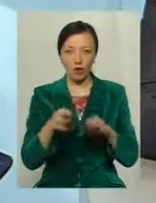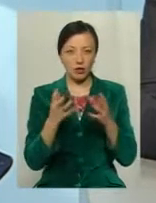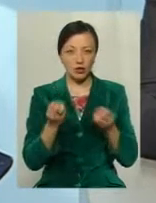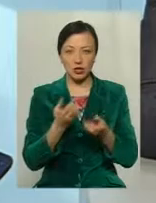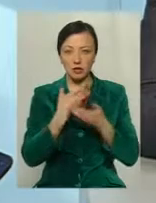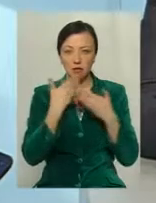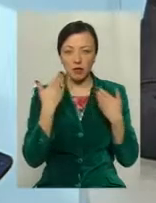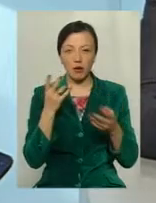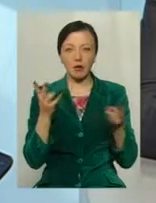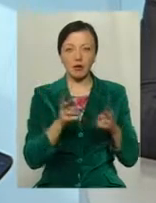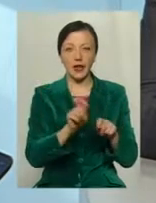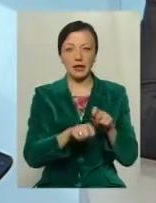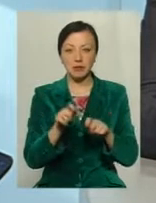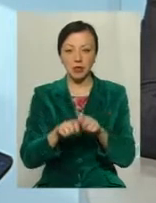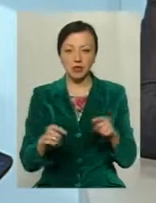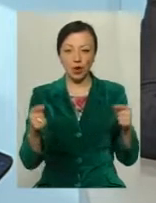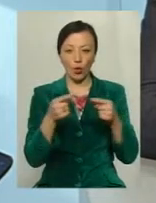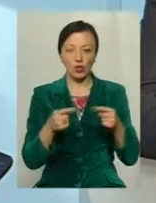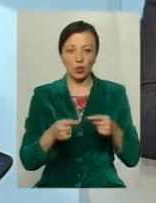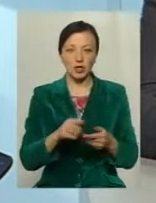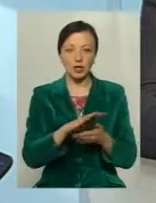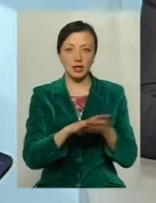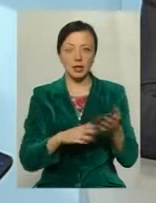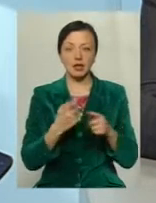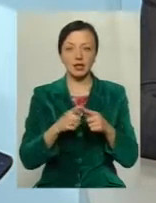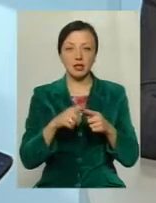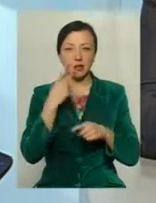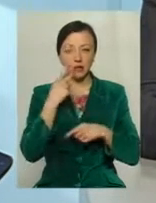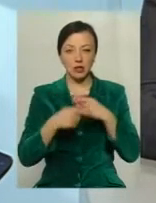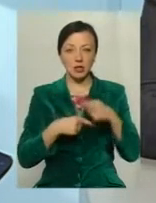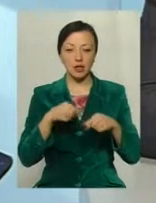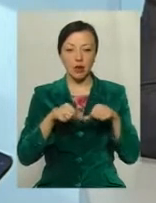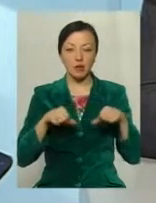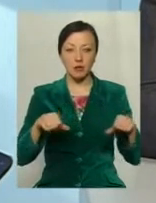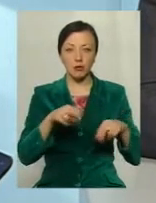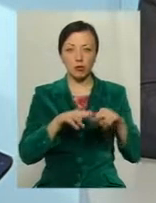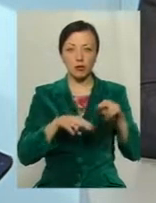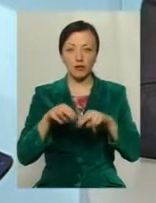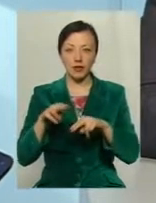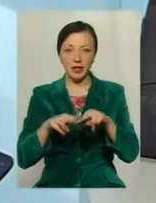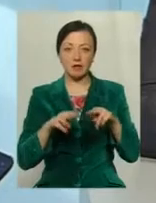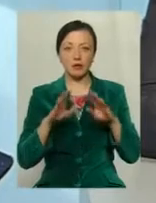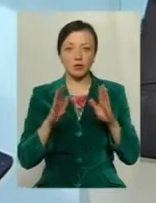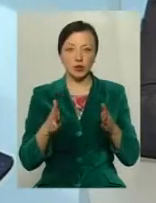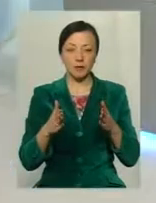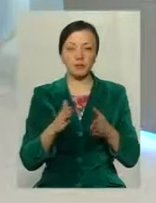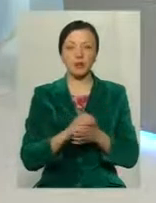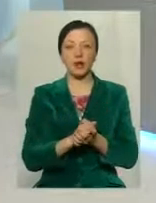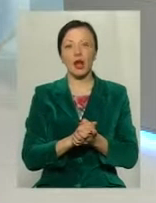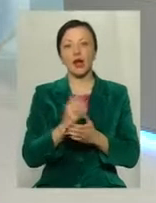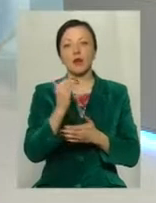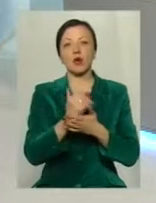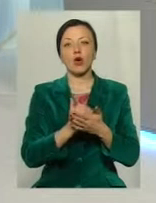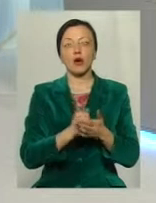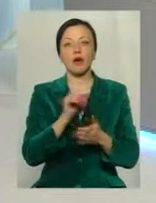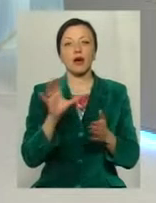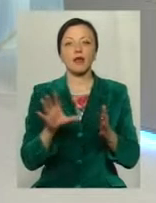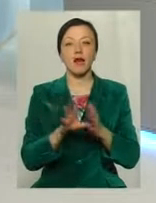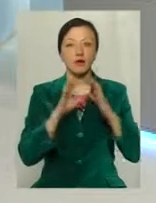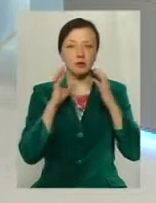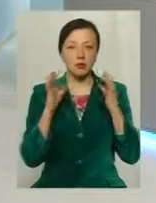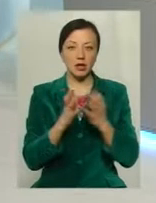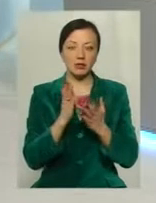стосується і обласної дитячої, це сума обласної дитячої лікарні, це питання суми, потрібно буде 400 або 500